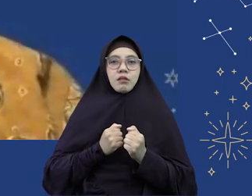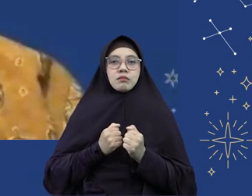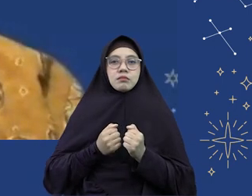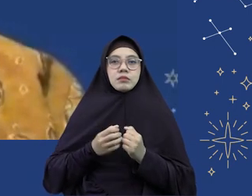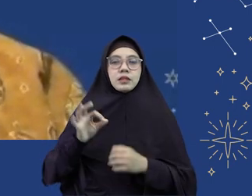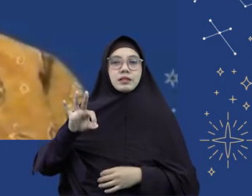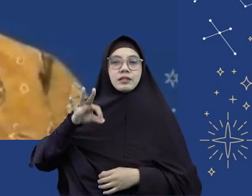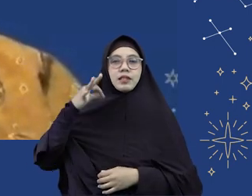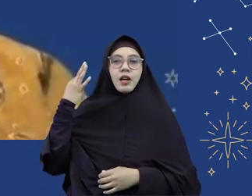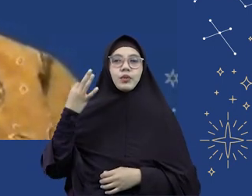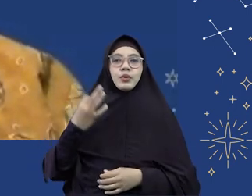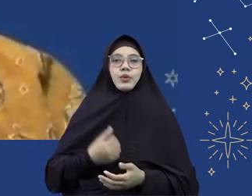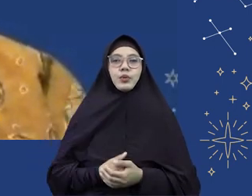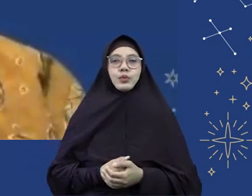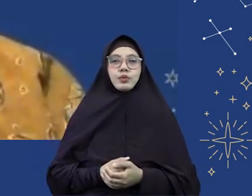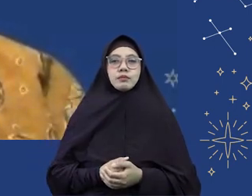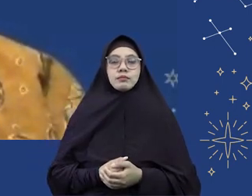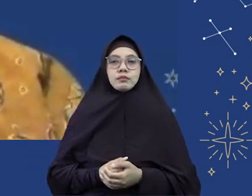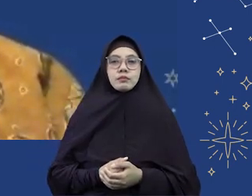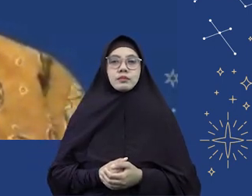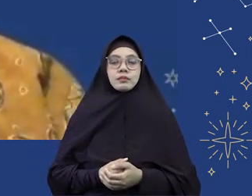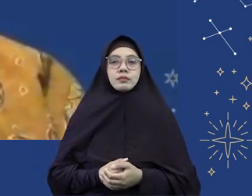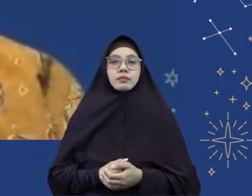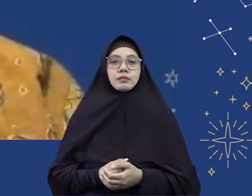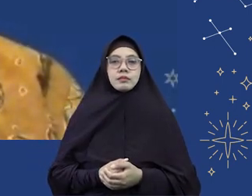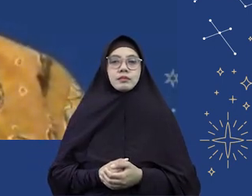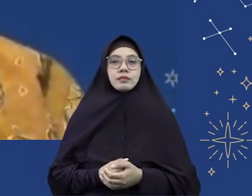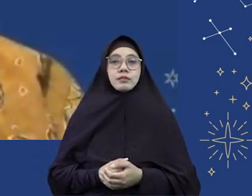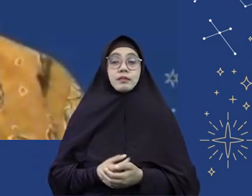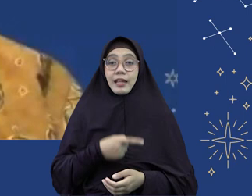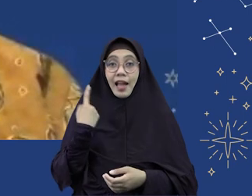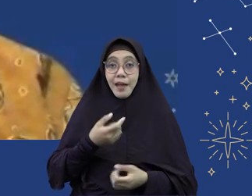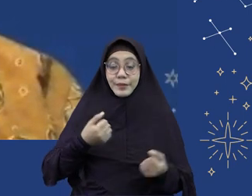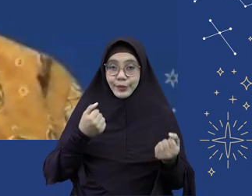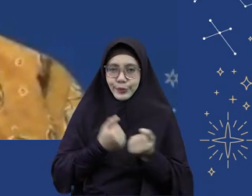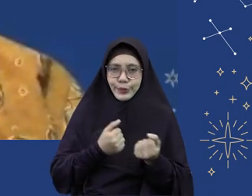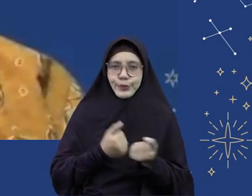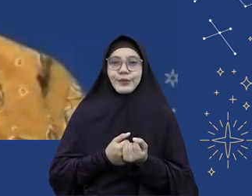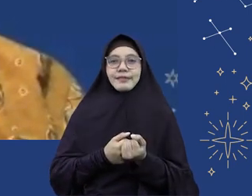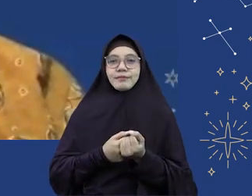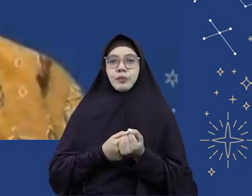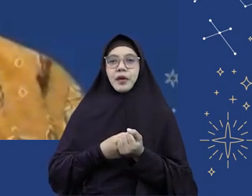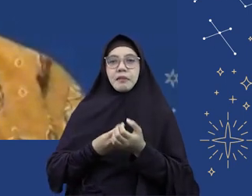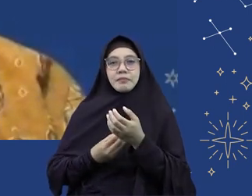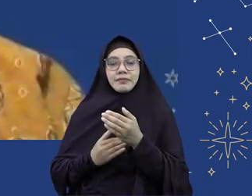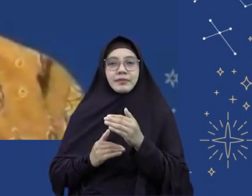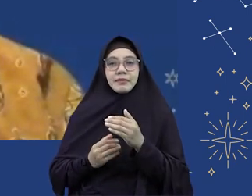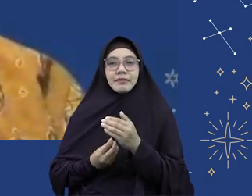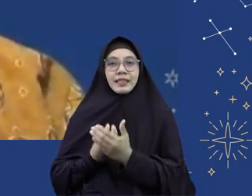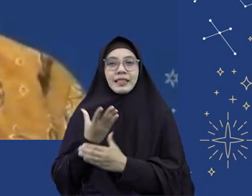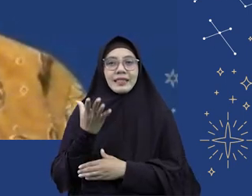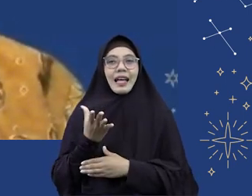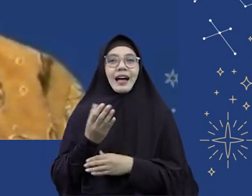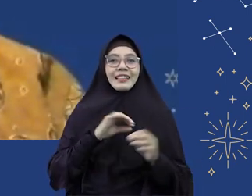bertahun-tahun sejalan dengan pola pikir kolaboratif kami mendukung upaya untuk meningkatkan astronomi di Indonesia